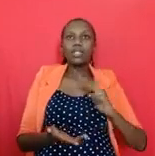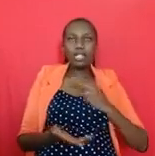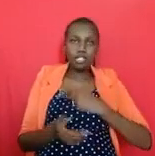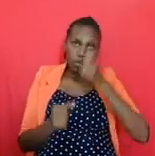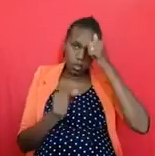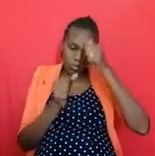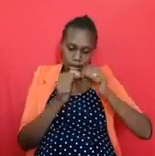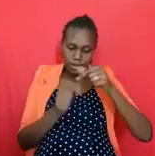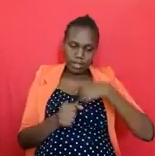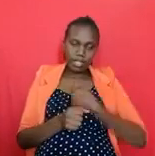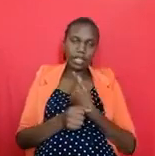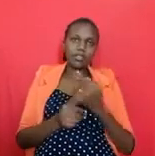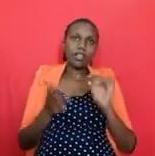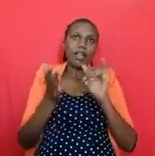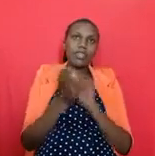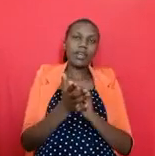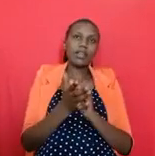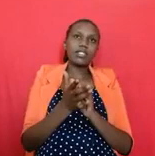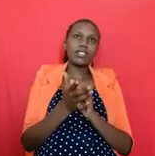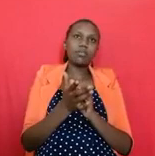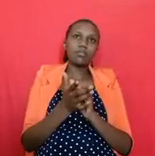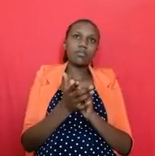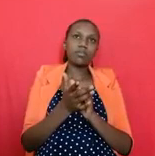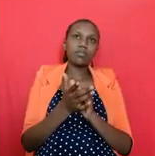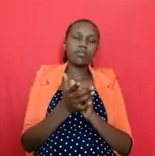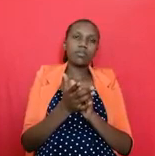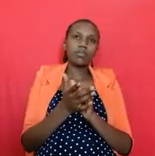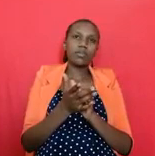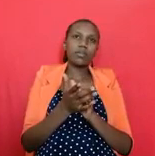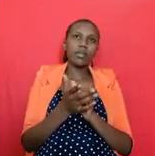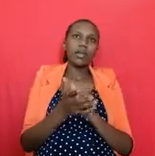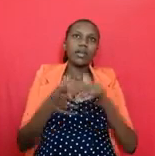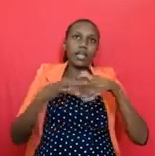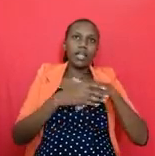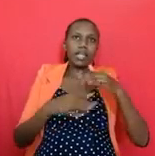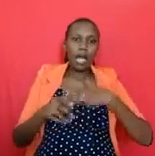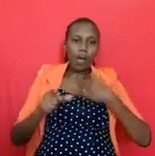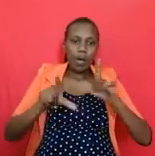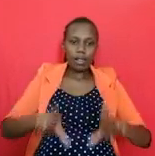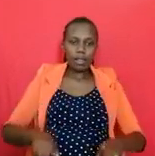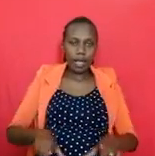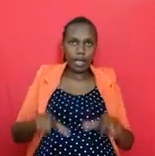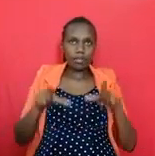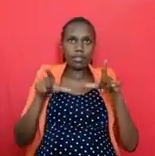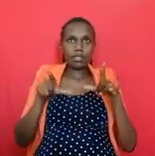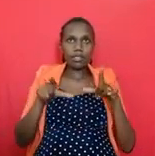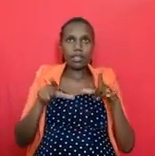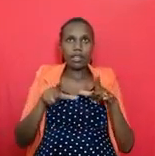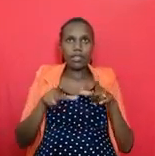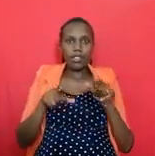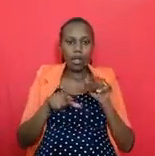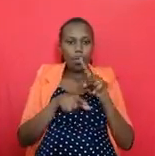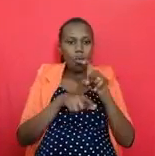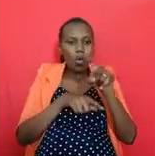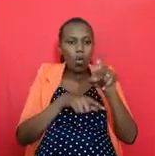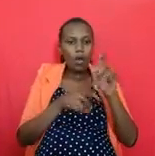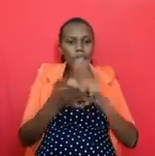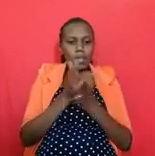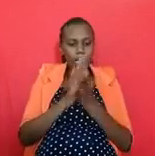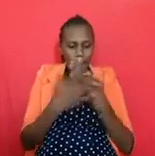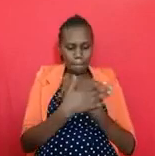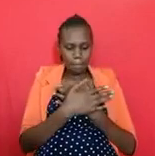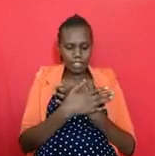twiririkanie ati thiini wa muturire wa kagunyuke ho gatuika